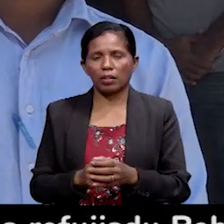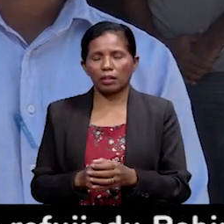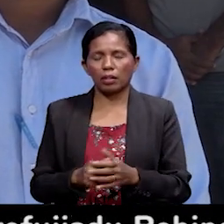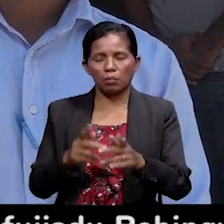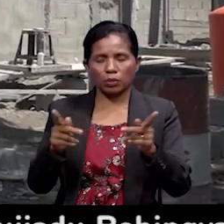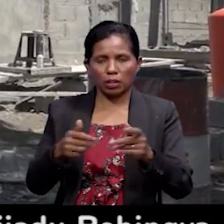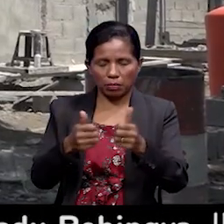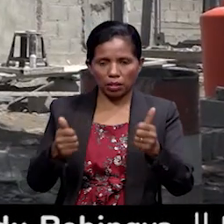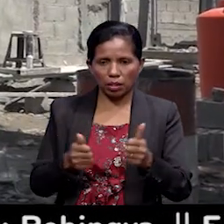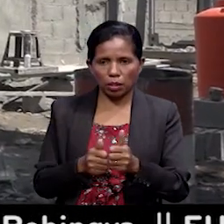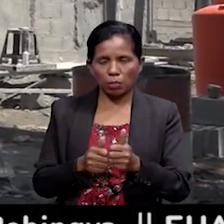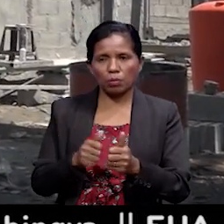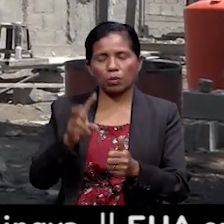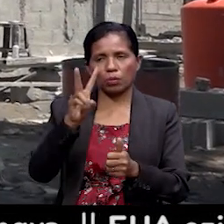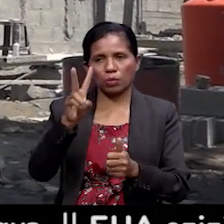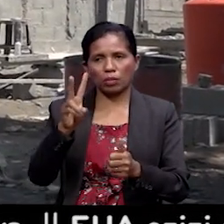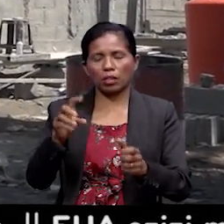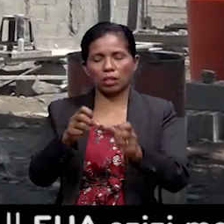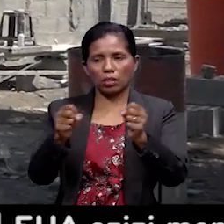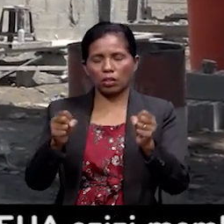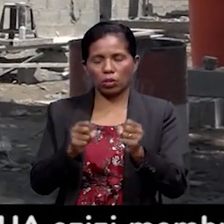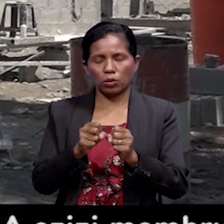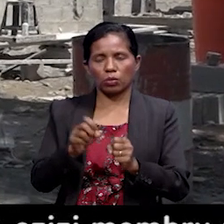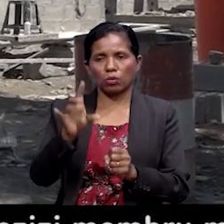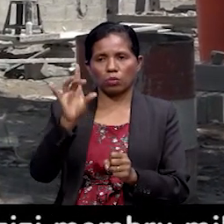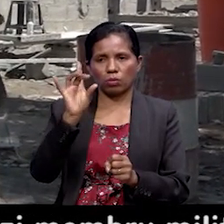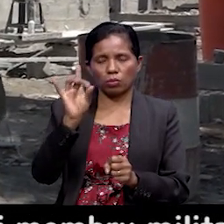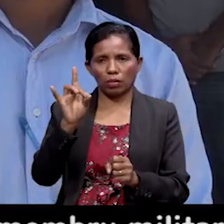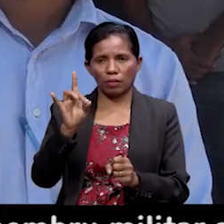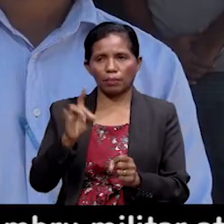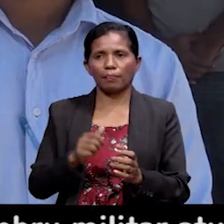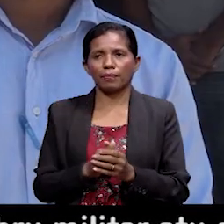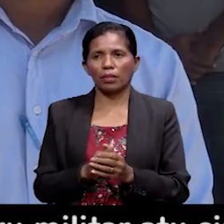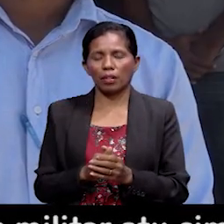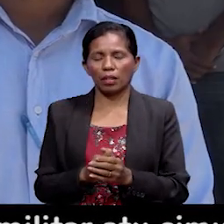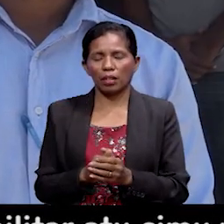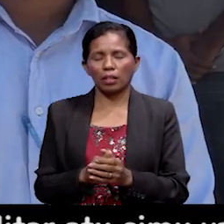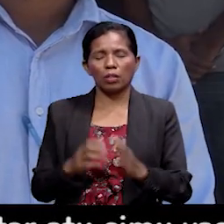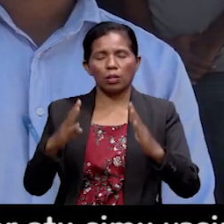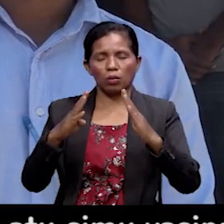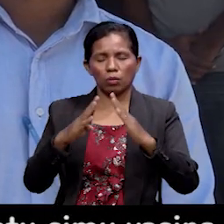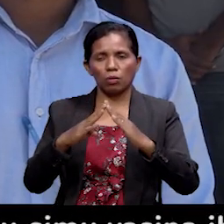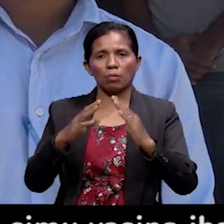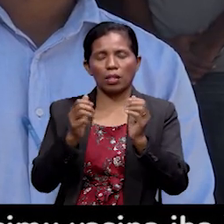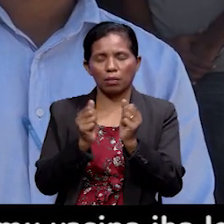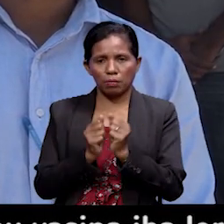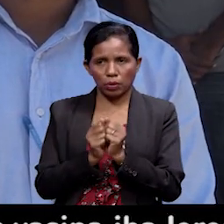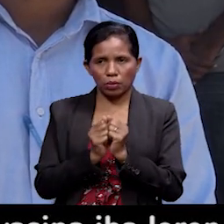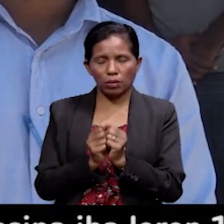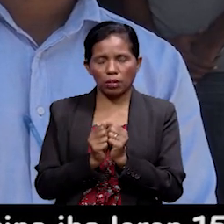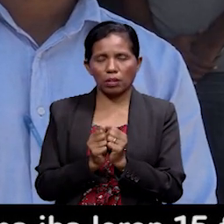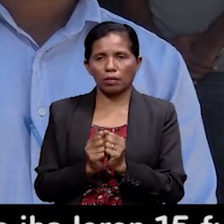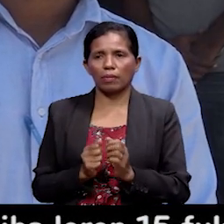administrativo rua hamutukut ya suku walo unidades bawa konstruksi umum ini hamutukut ya rua